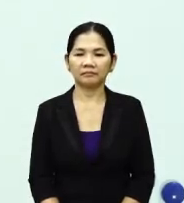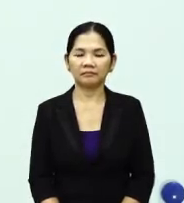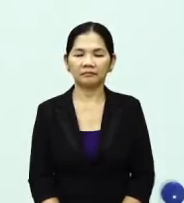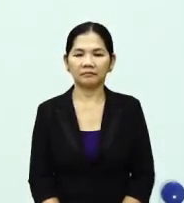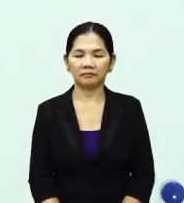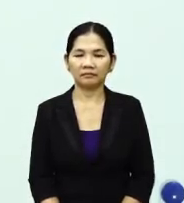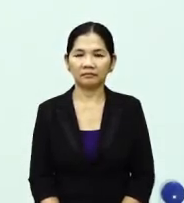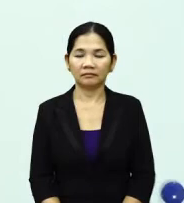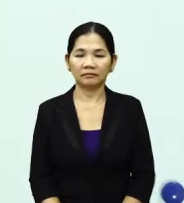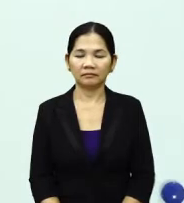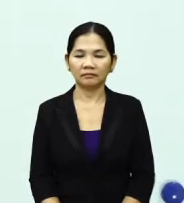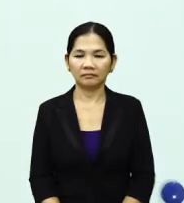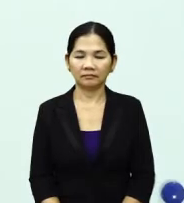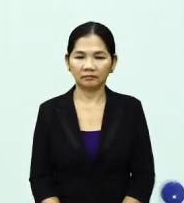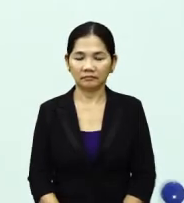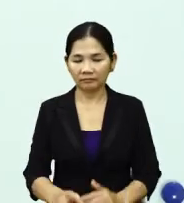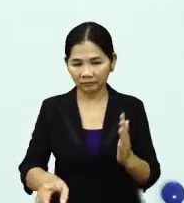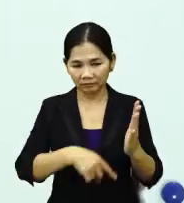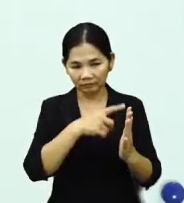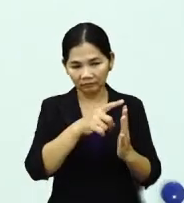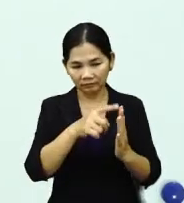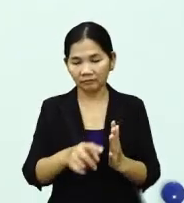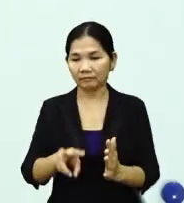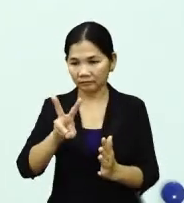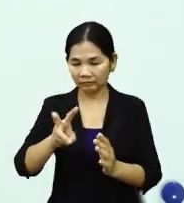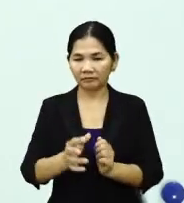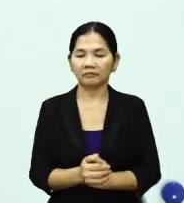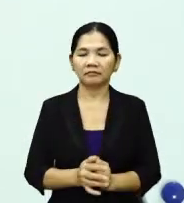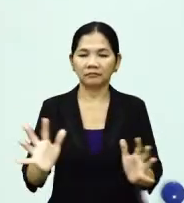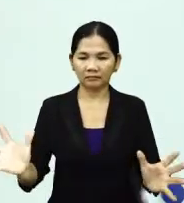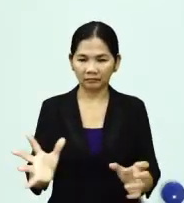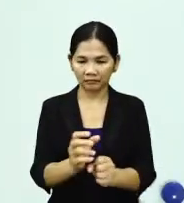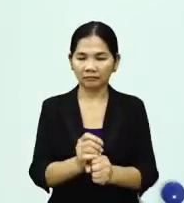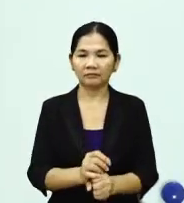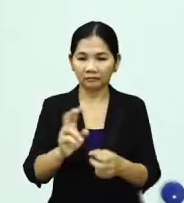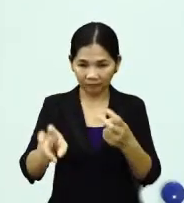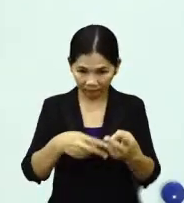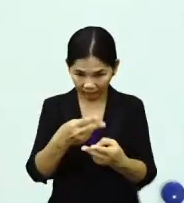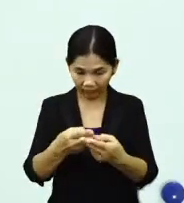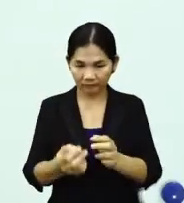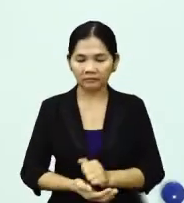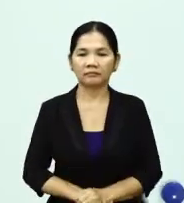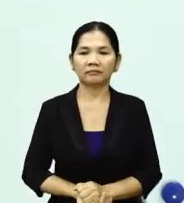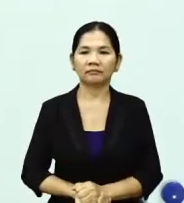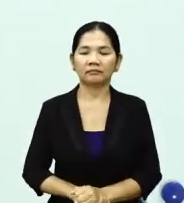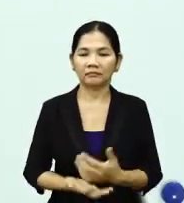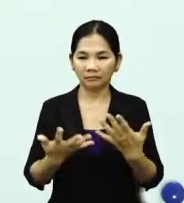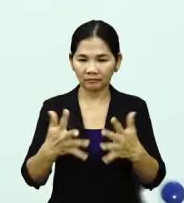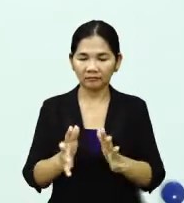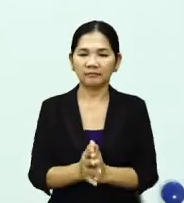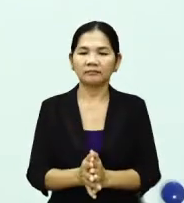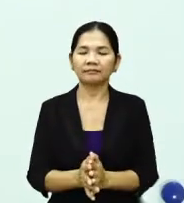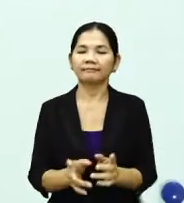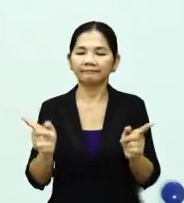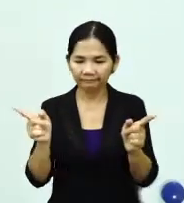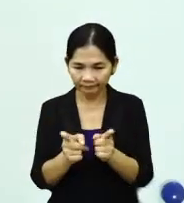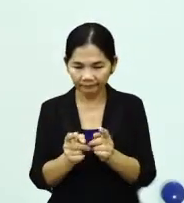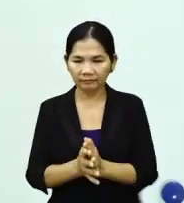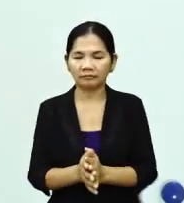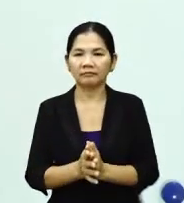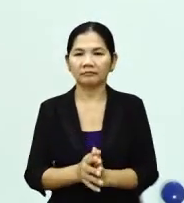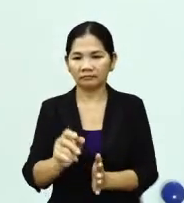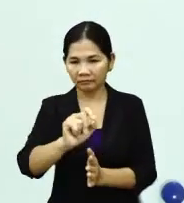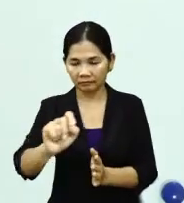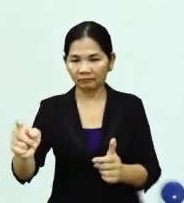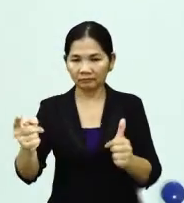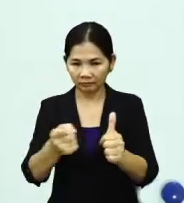ta lấy mà cô rộp đọc bấy chà bình chóp ca sọ xê chùm lời nè con á bố chùm lời nhưng khlây khlây ghê tam dạ ca sọ xê